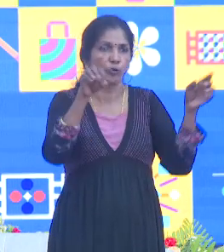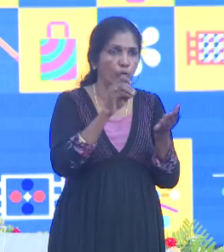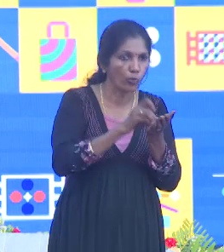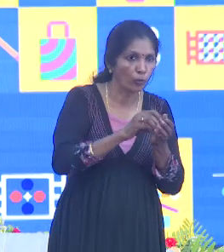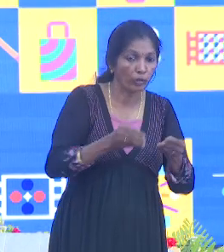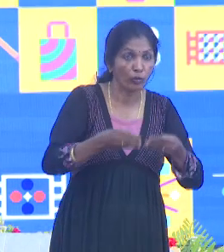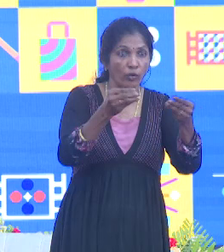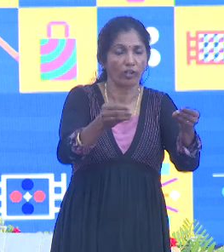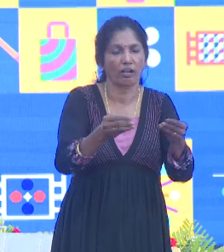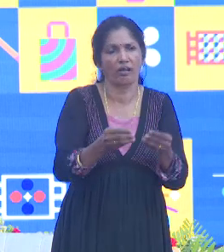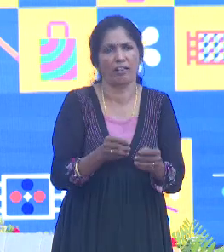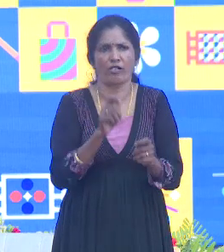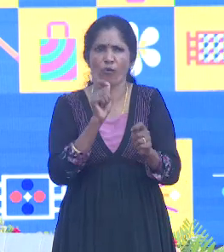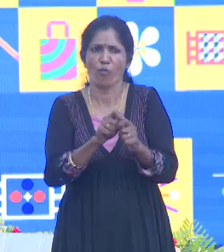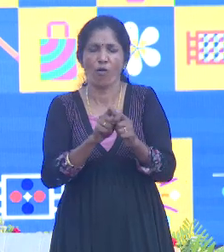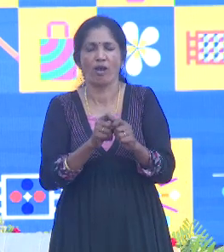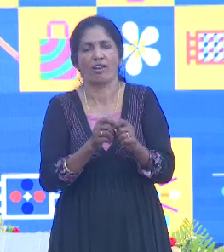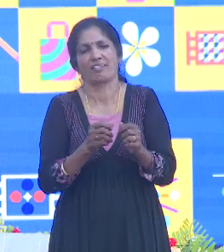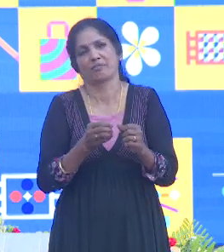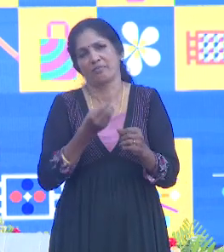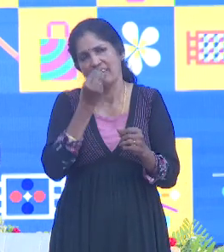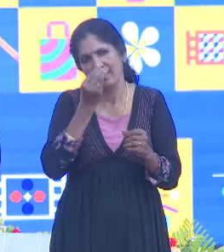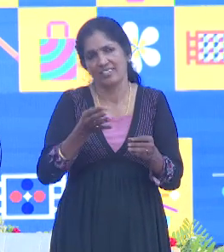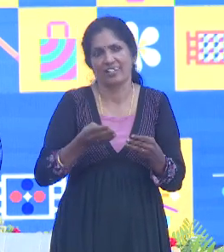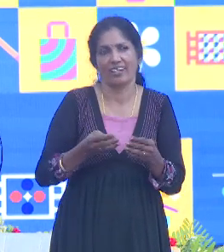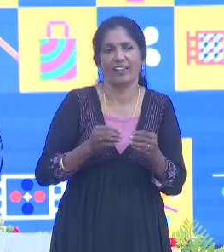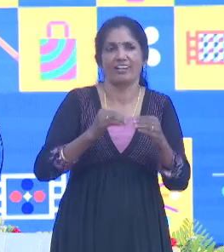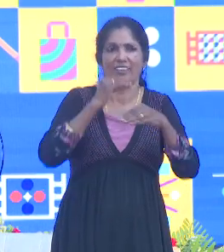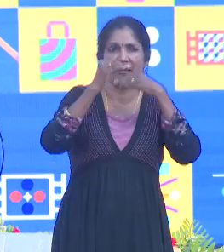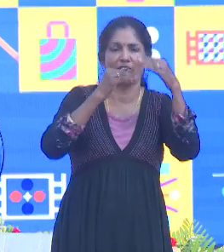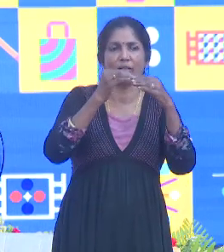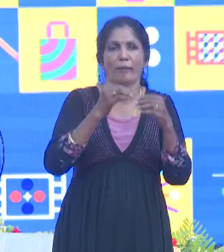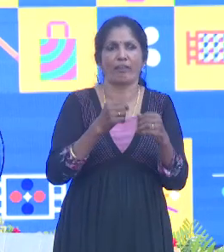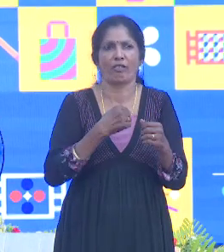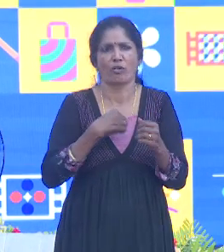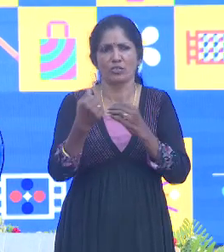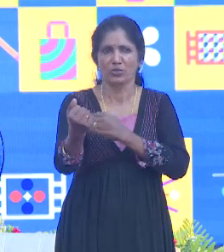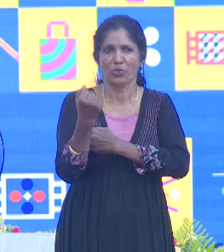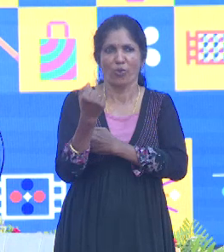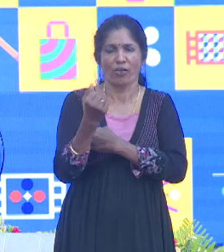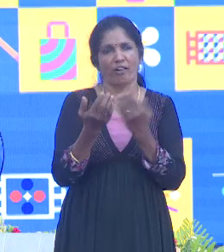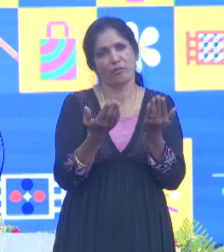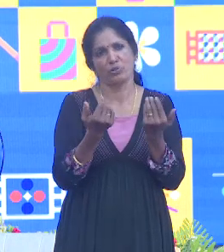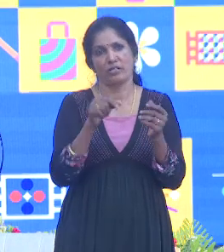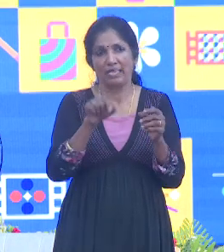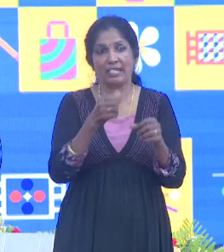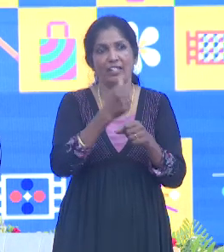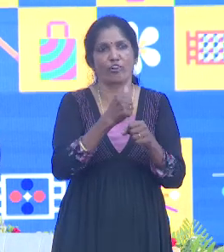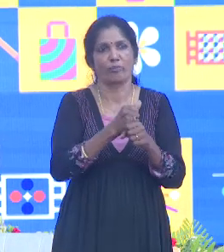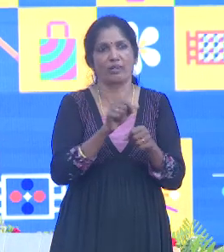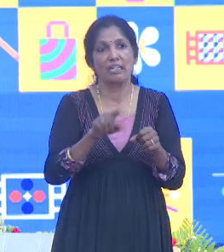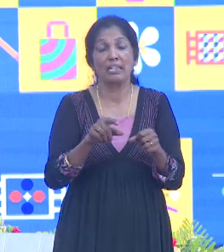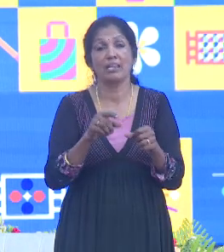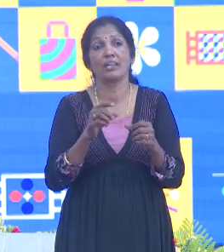അതിൻ്റെ പ്രവർത്തനങ്ങൾ വളരെ സുഗമമായി കൊണ്ടുപോകാൻ അതിനുള്ള ഇച്ഛാശക്തിയുള്ള ഒരു ഗവൺമെൻറ്റാണ് ഈ ഗവൺമെൻറ്. അതിന് ഈ